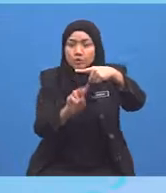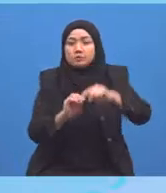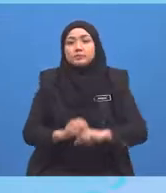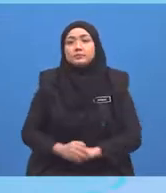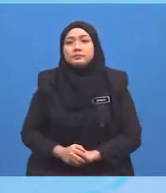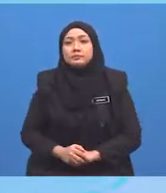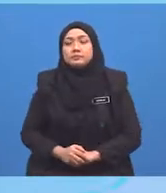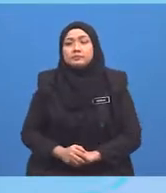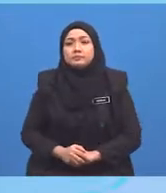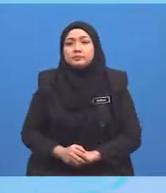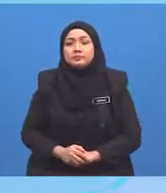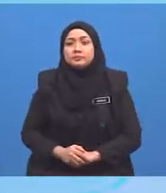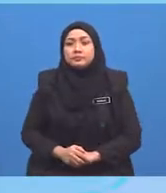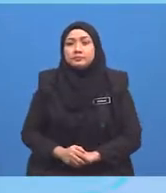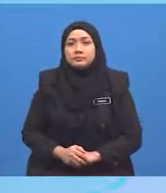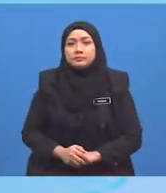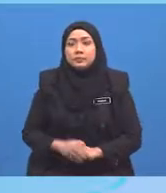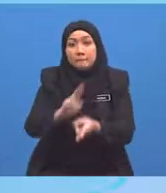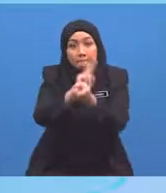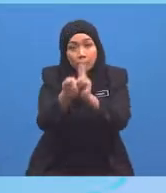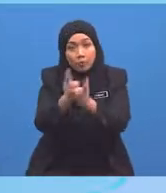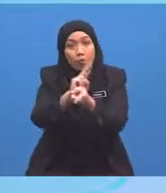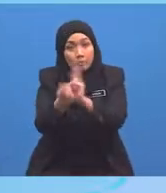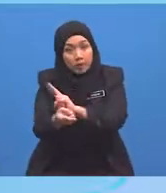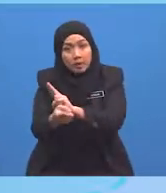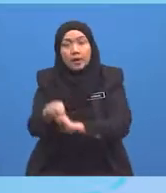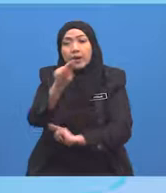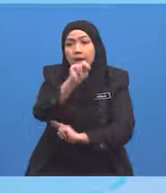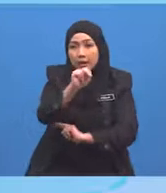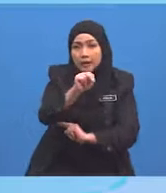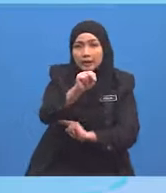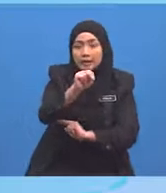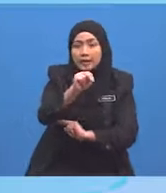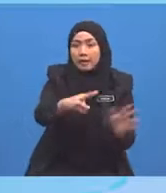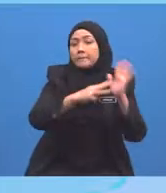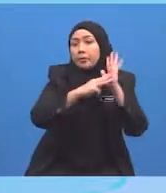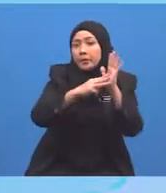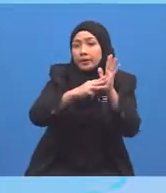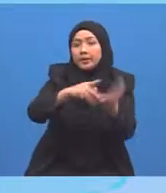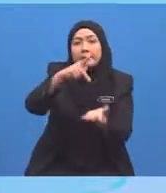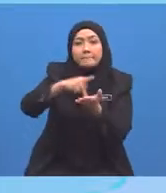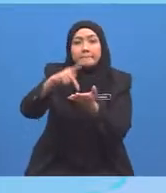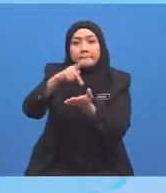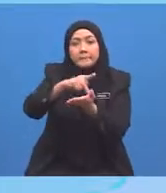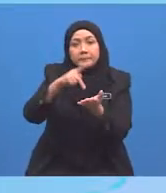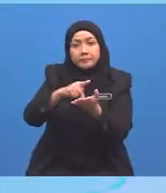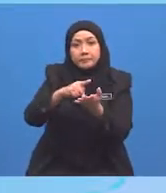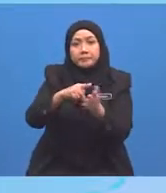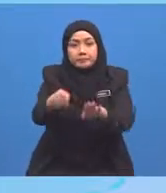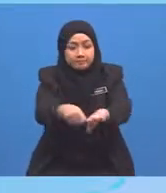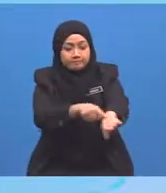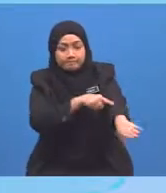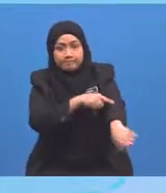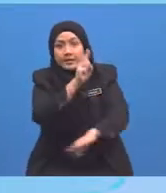tolak bilangan sisi n dengan nombor 3 dan seterusnya